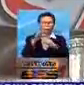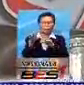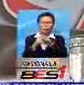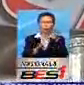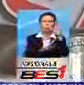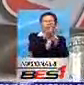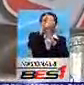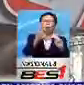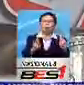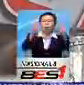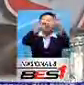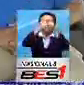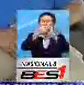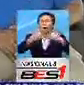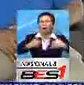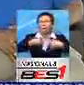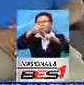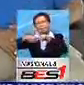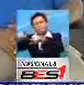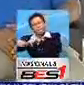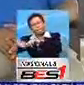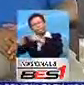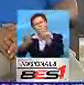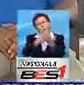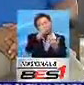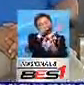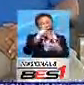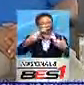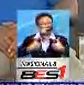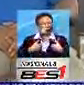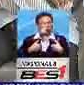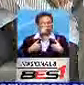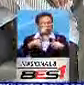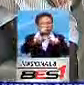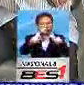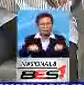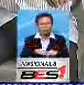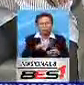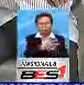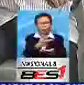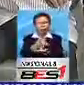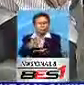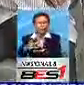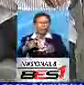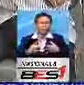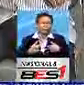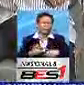pembangunan Kompleks sukan dilengkapi pelbagai kemudahan termasuk kawasan letak Kender